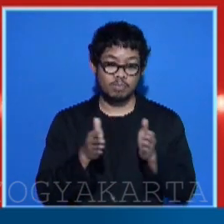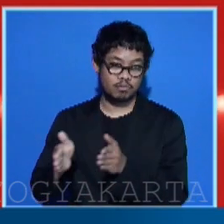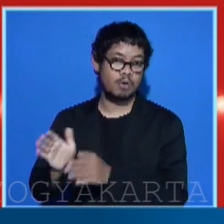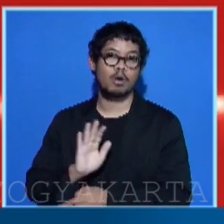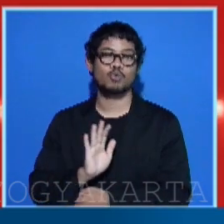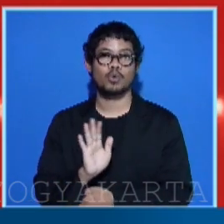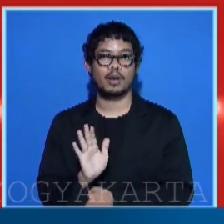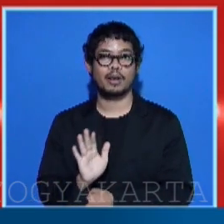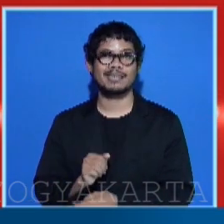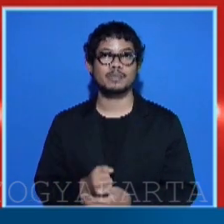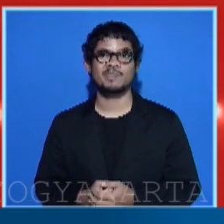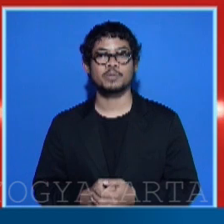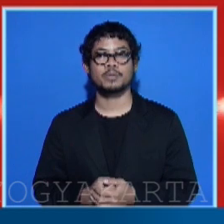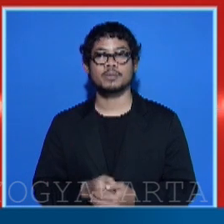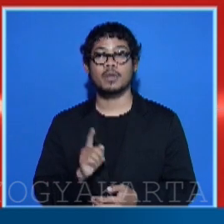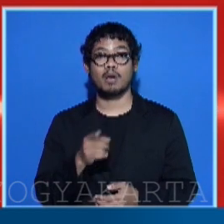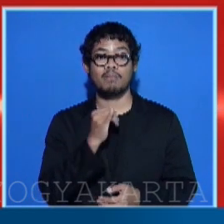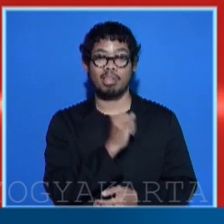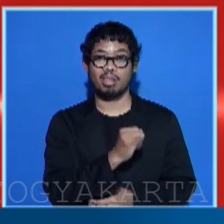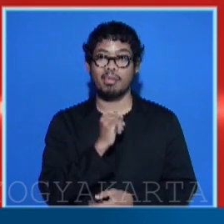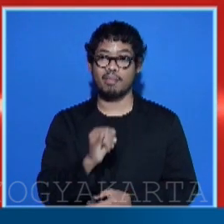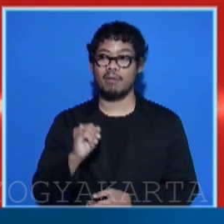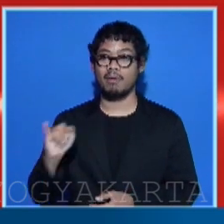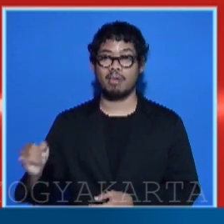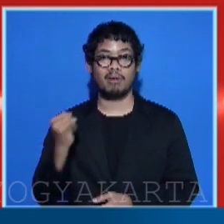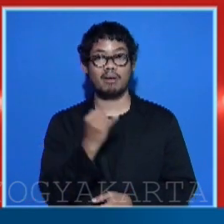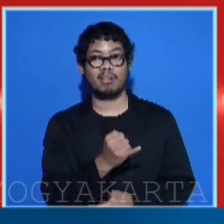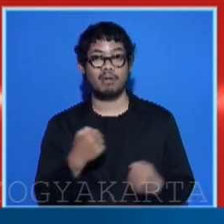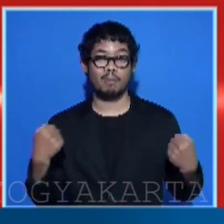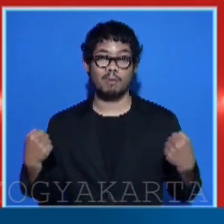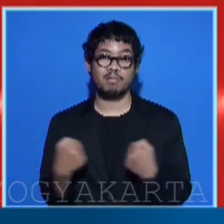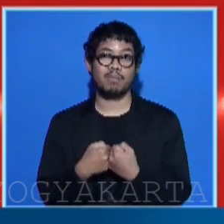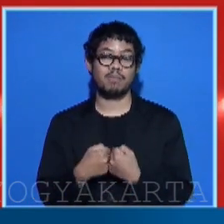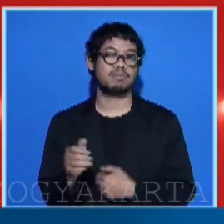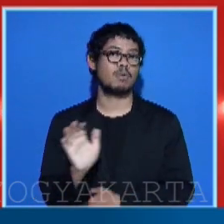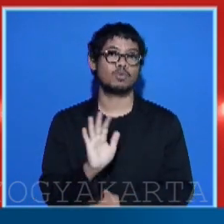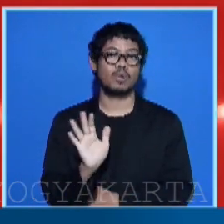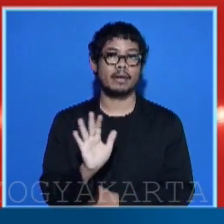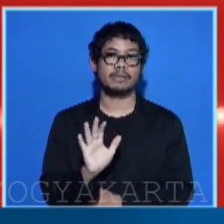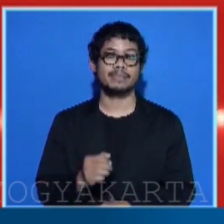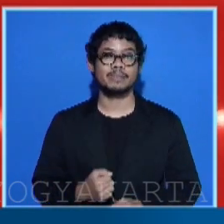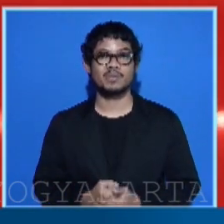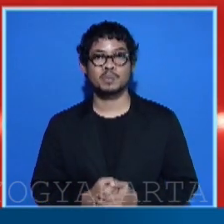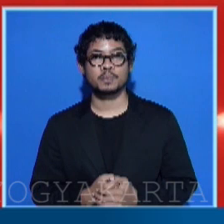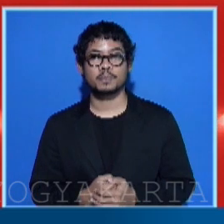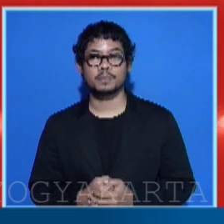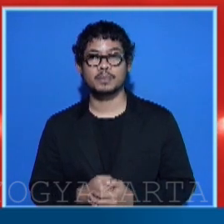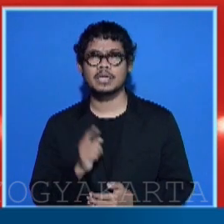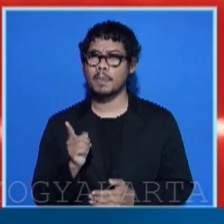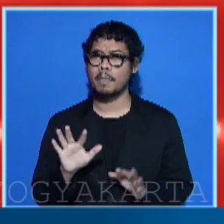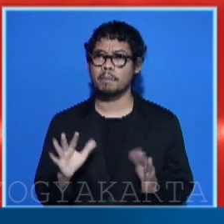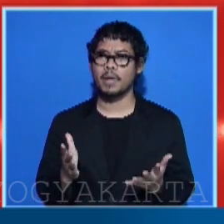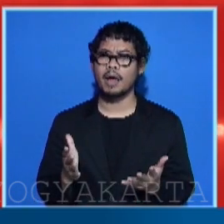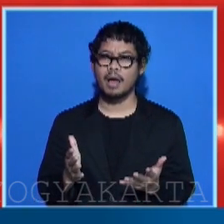apalagi hujat-menghujat dan bermusuhan, karena berada di pihak yang berbeda